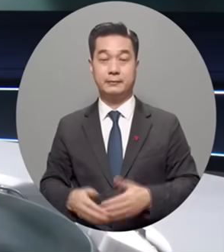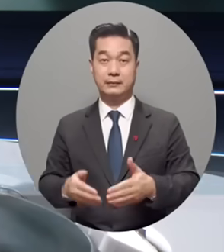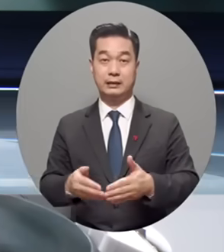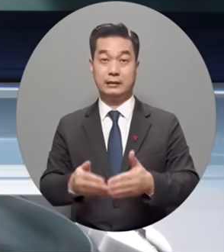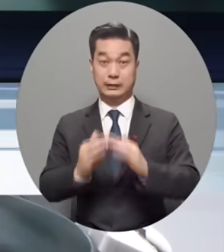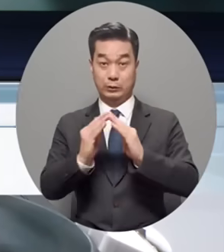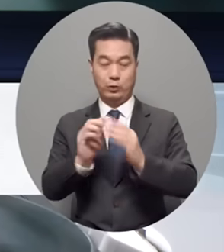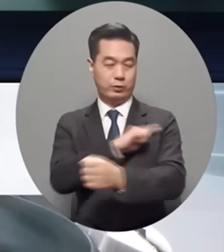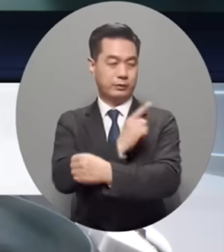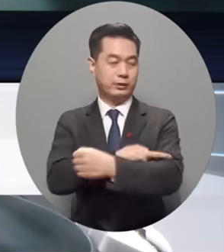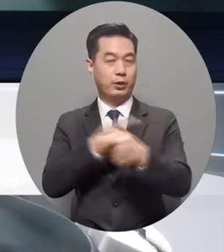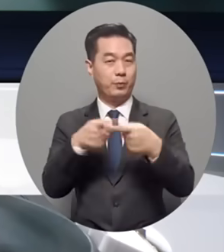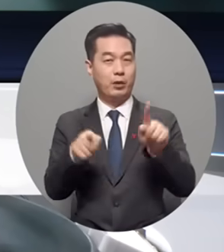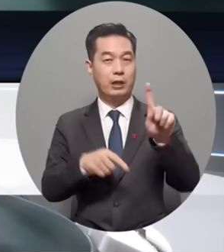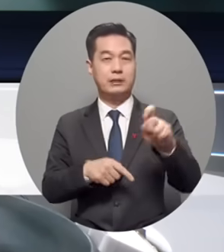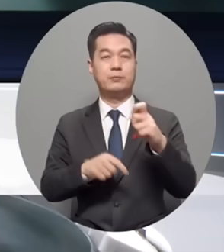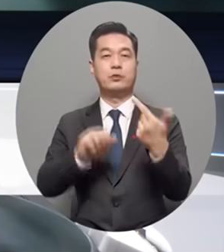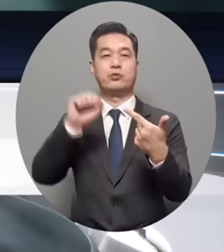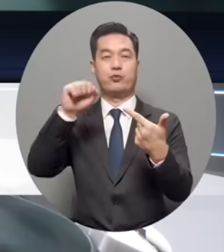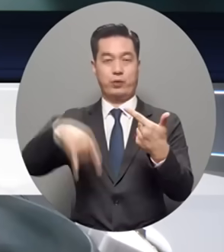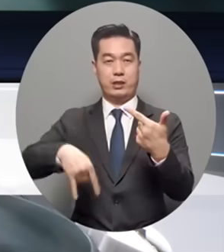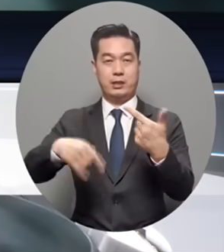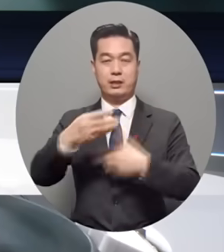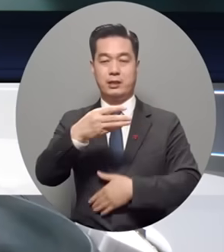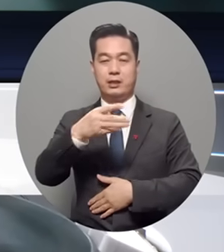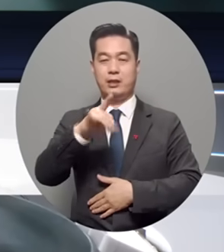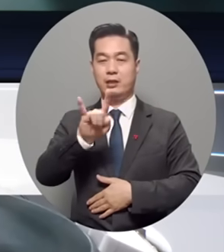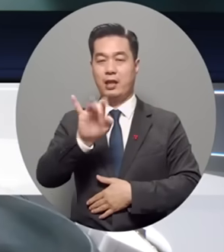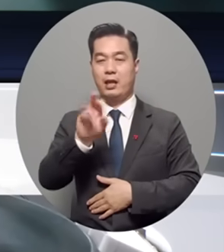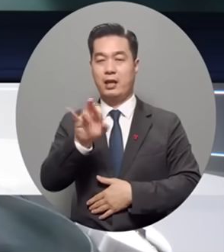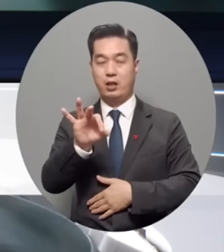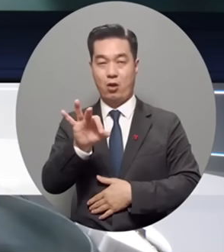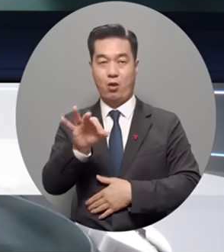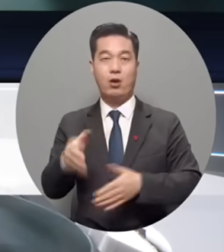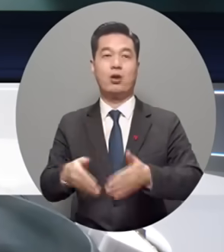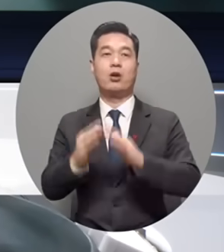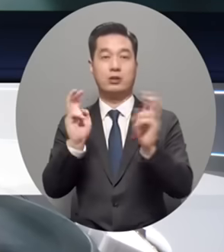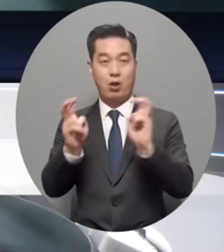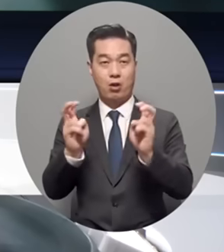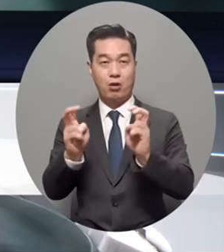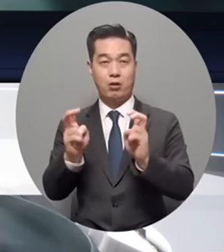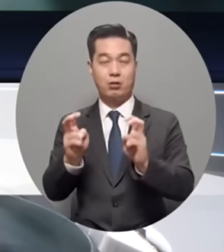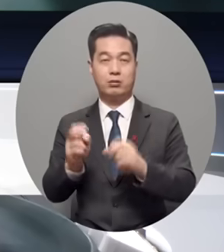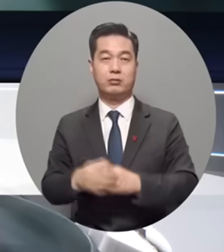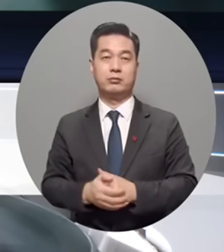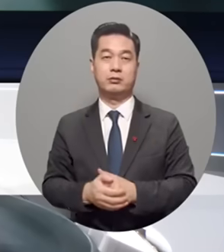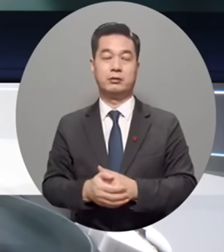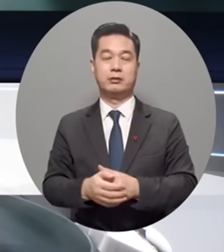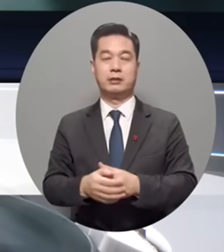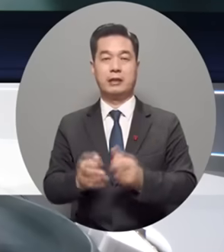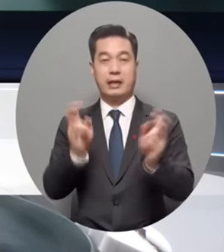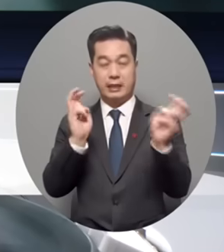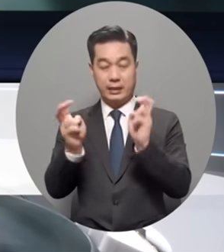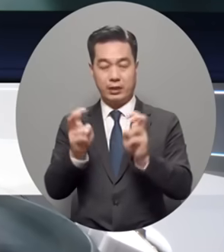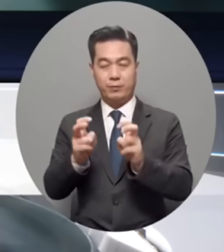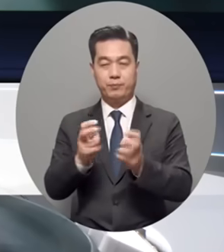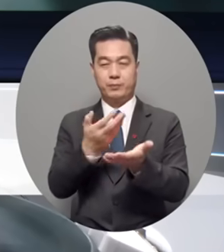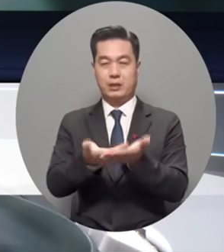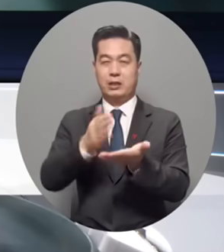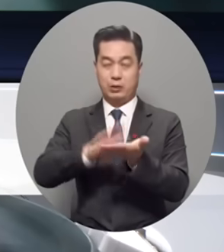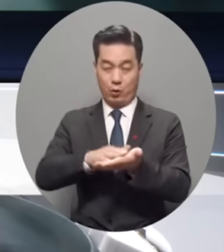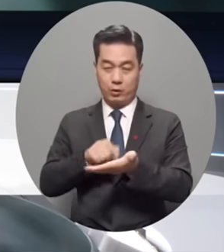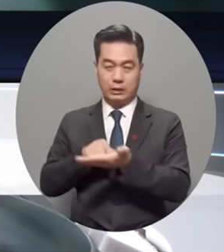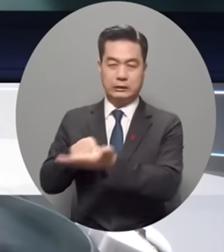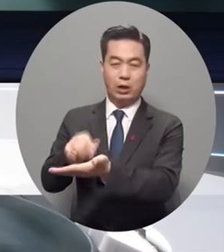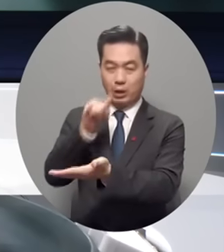시공능력평가 16위에 오른 태영건설이 올해를 넘기지 못하고 워크아웃, 그러니까 기업 구조 개선 작업을 신청할 수 있다는